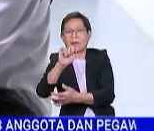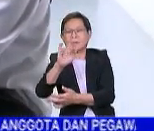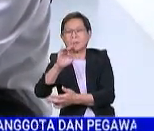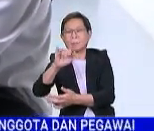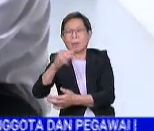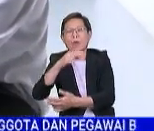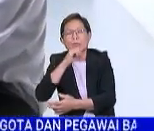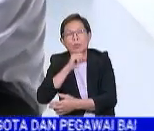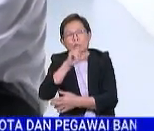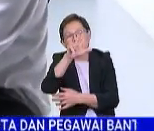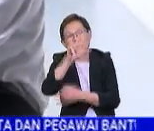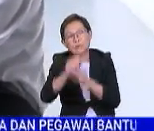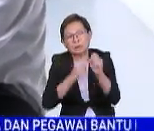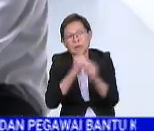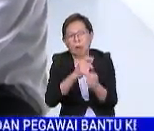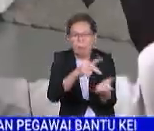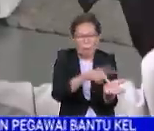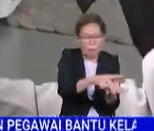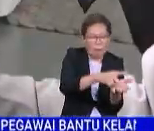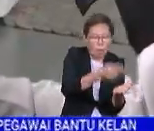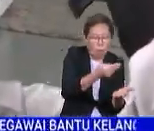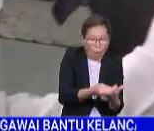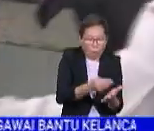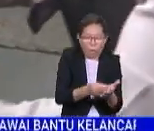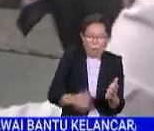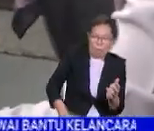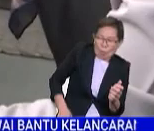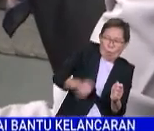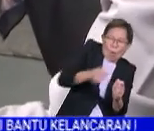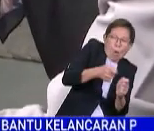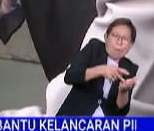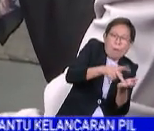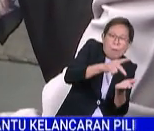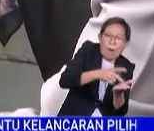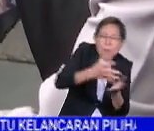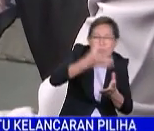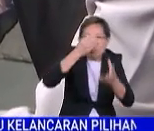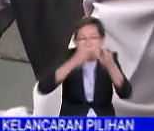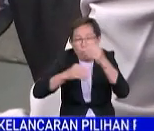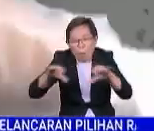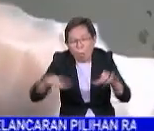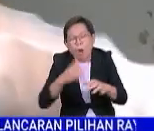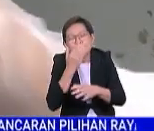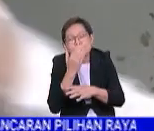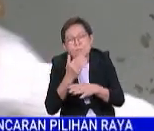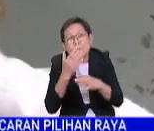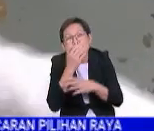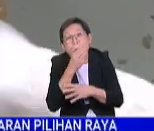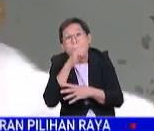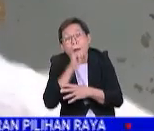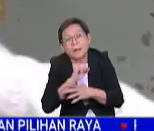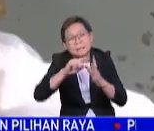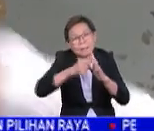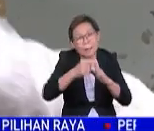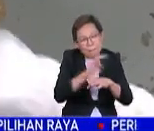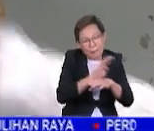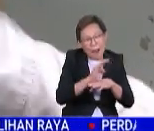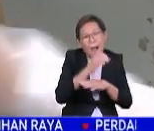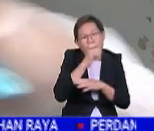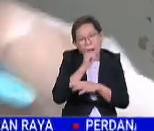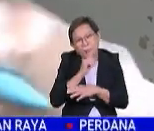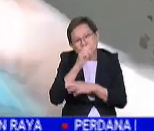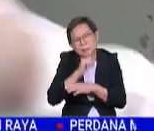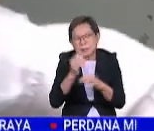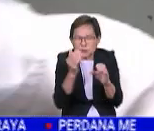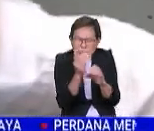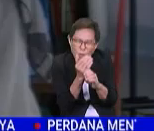tahun, sanggup membelanjakan wangnya untuk mendalami asas dan ilmu membuat manisan berkenaan. Beliau bermula dengan perniagaan ais krim